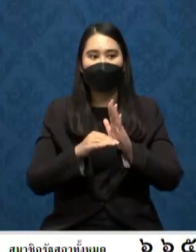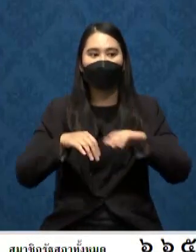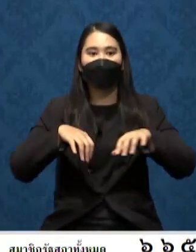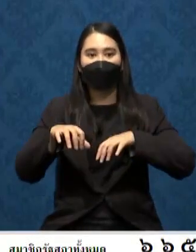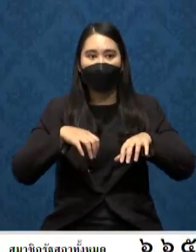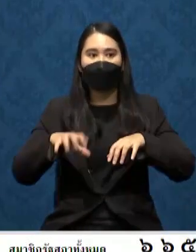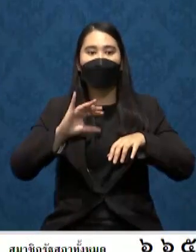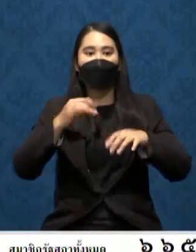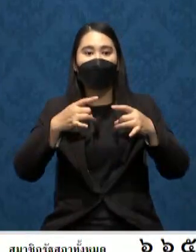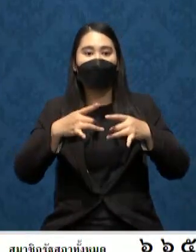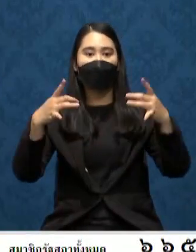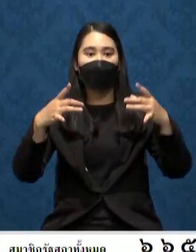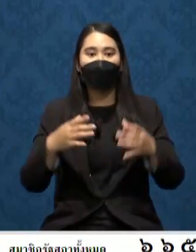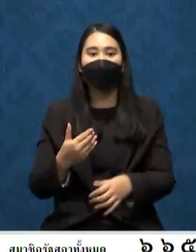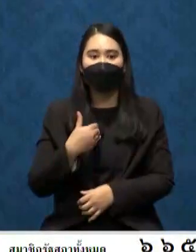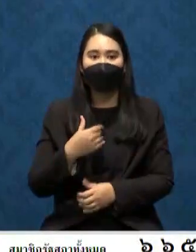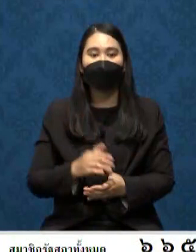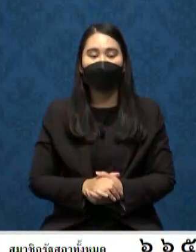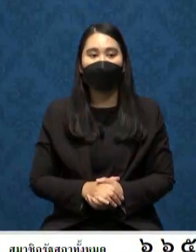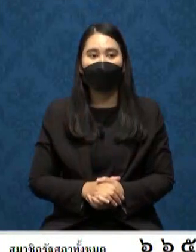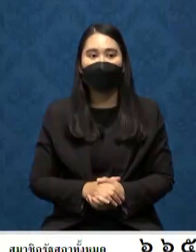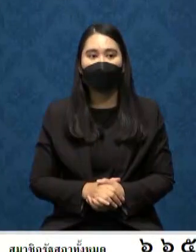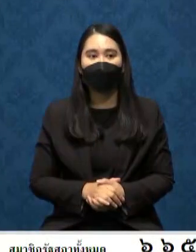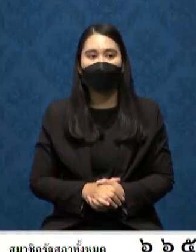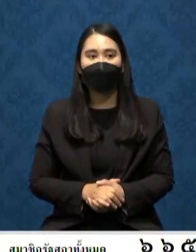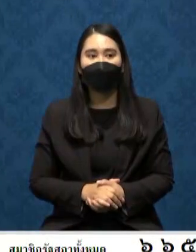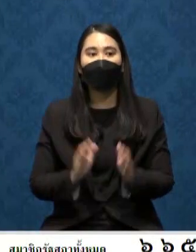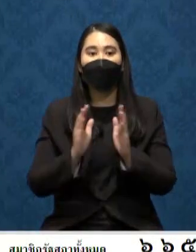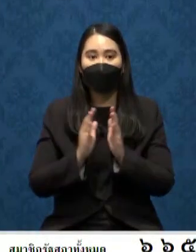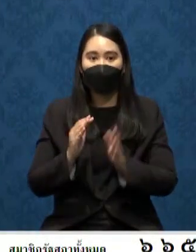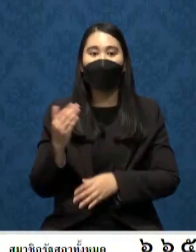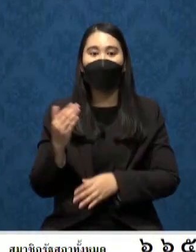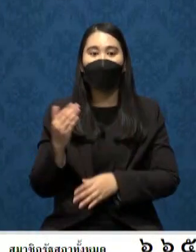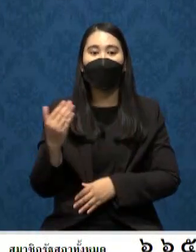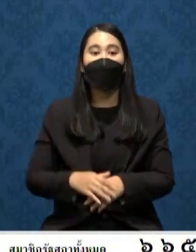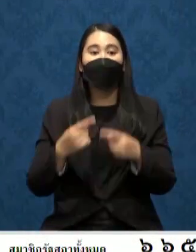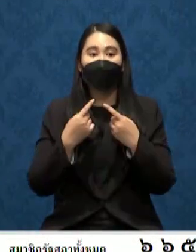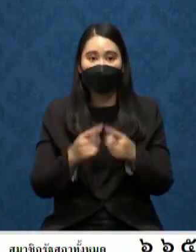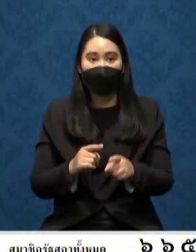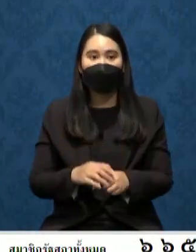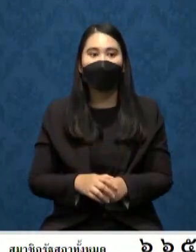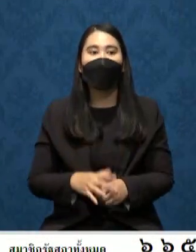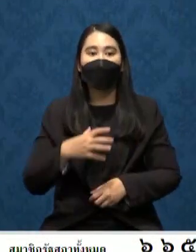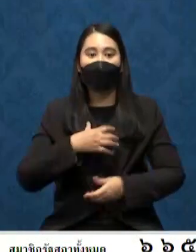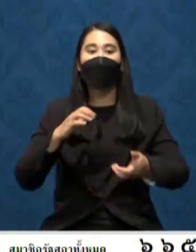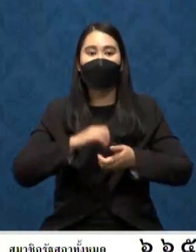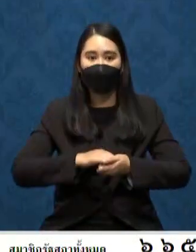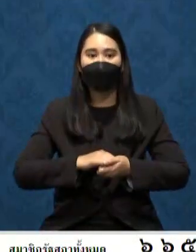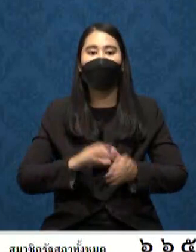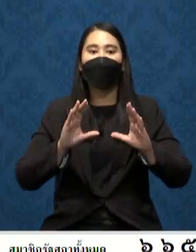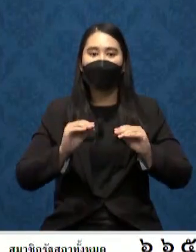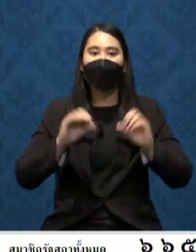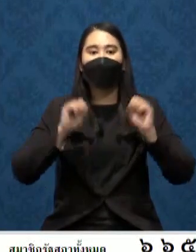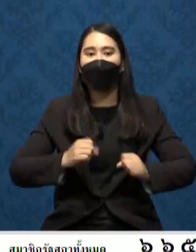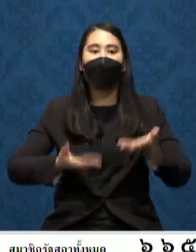ขัดต่อข้อบังคับรัฐสภาเพราะฉะนั้นเนี่ยขอบคุณท่านชินวรนะครับแต่ว่าด้วยความมือกันกับสภาถ้าลงมติอย่างไรไป